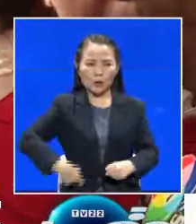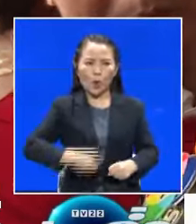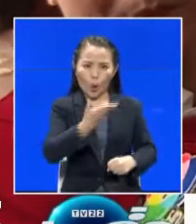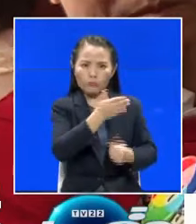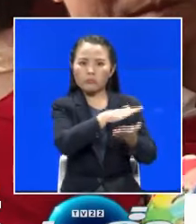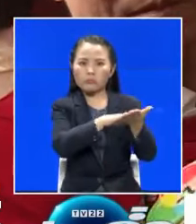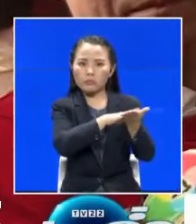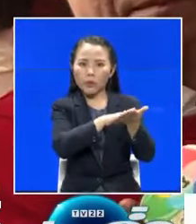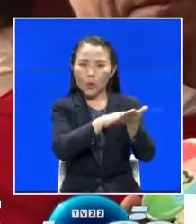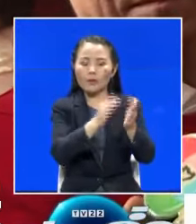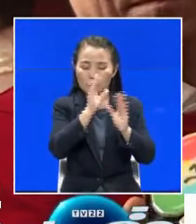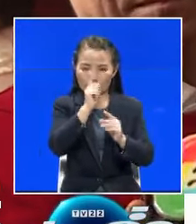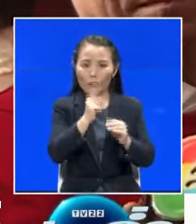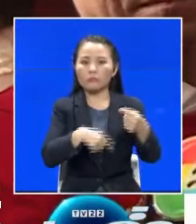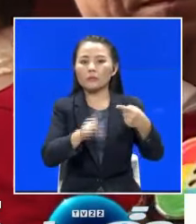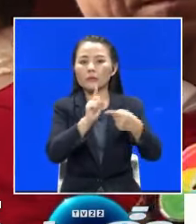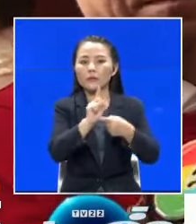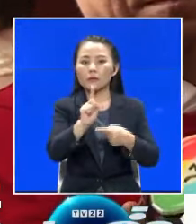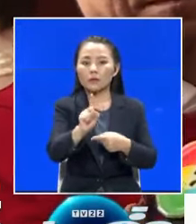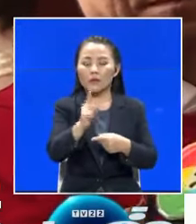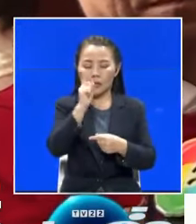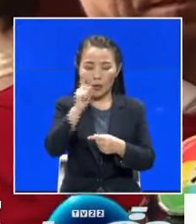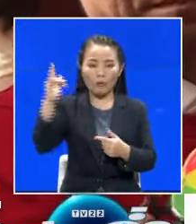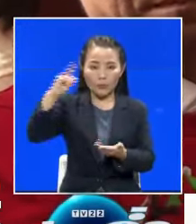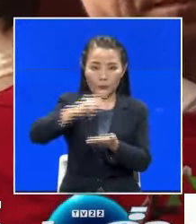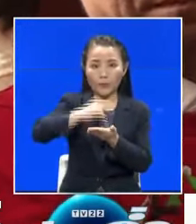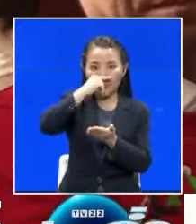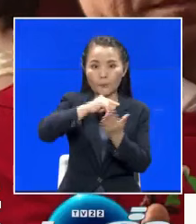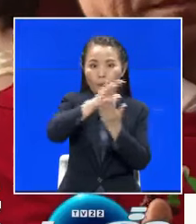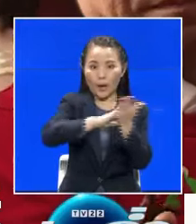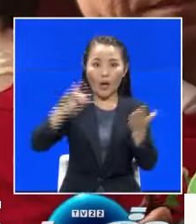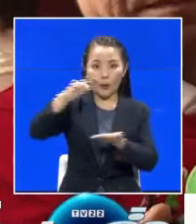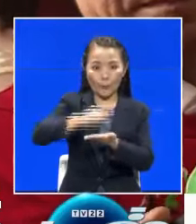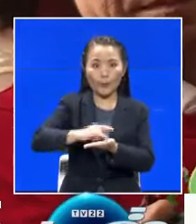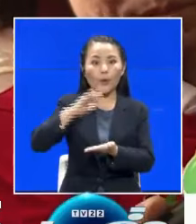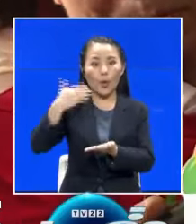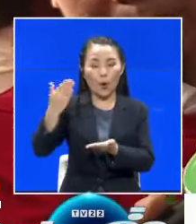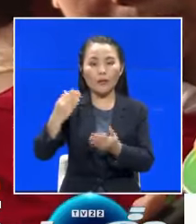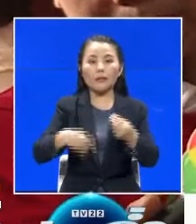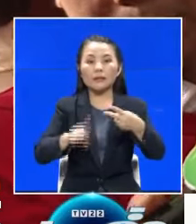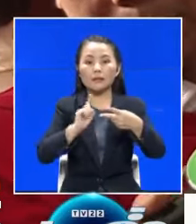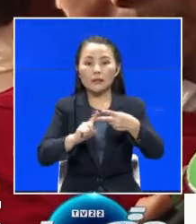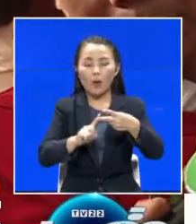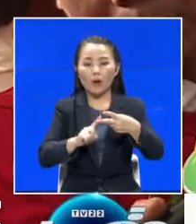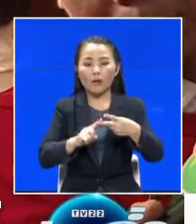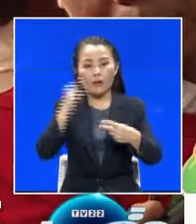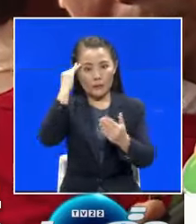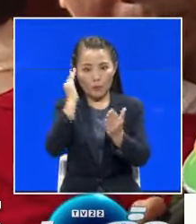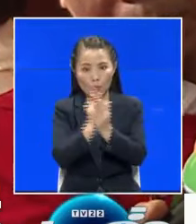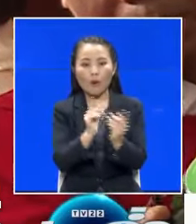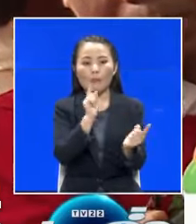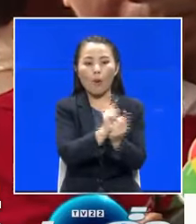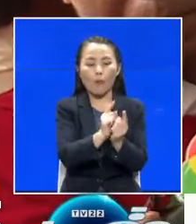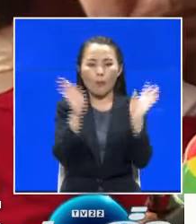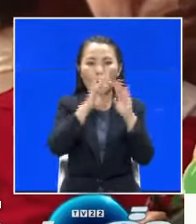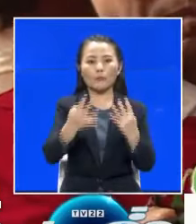1คุณยิ่งลักษณ์จะต้องกลับเข้ามาก่อนกลับเข้ามาที่ประเทศไทย2มอบตัวกลายเป็นนักโ